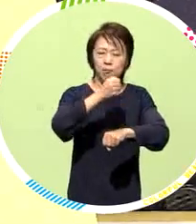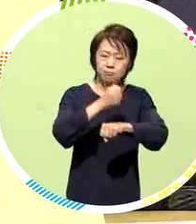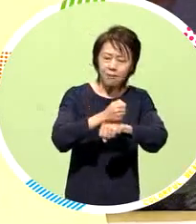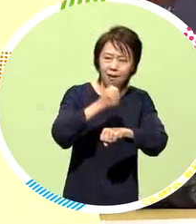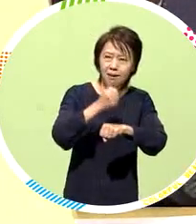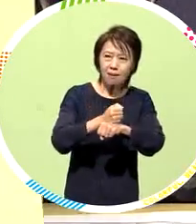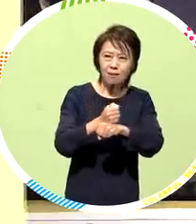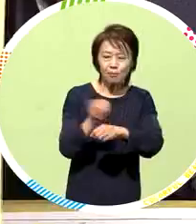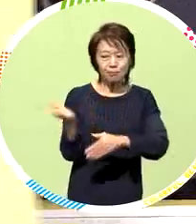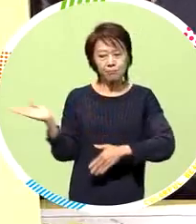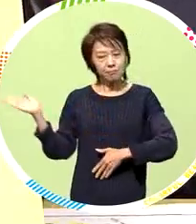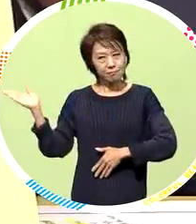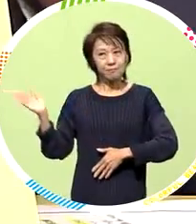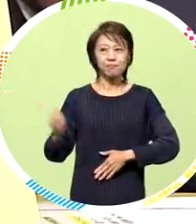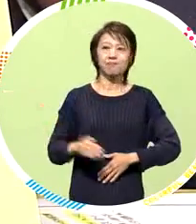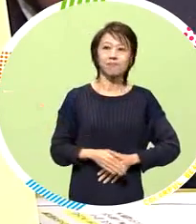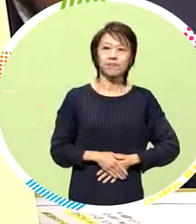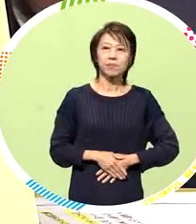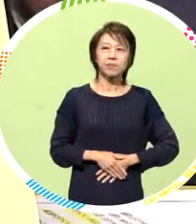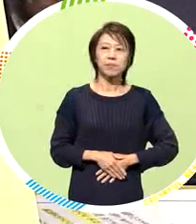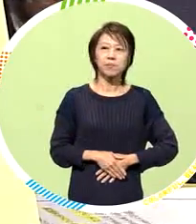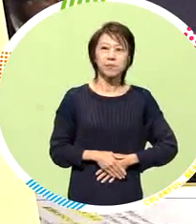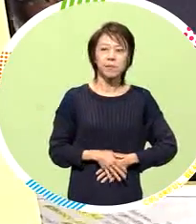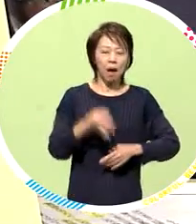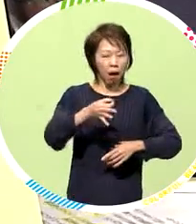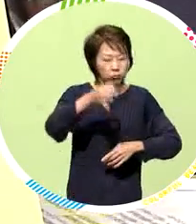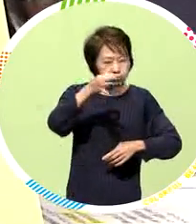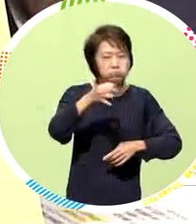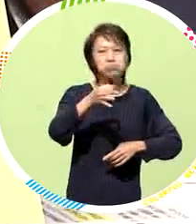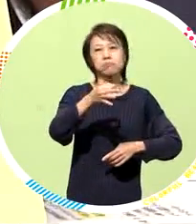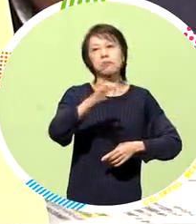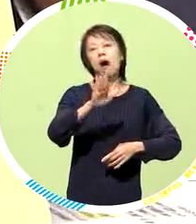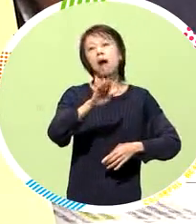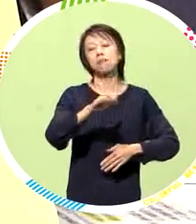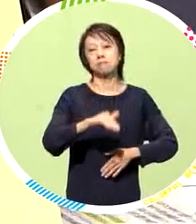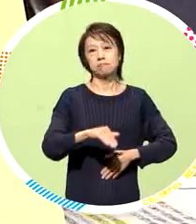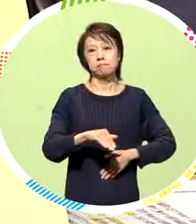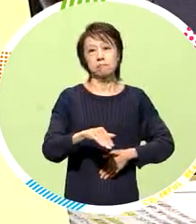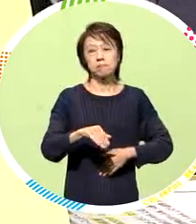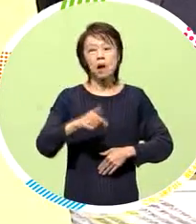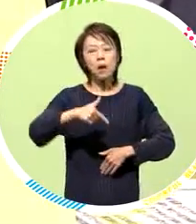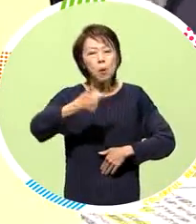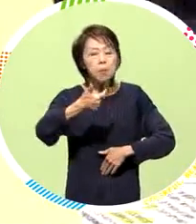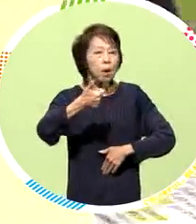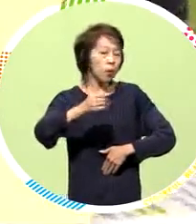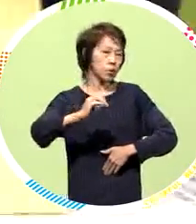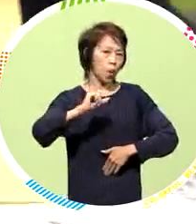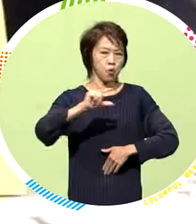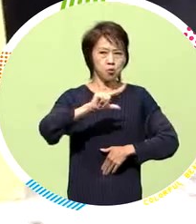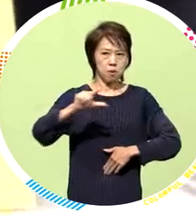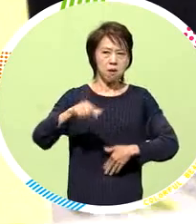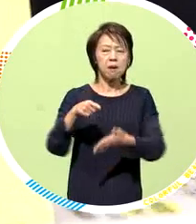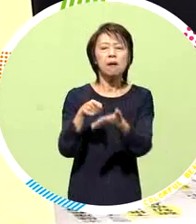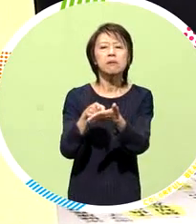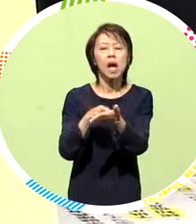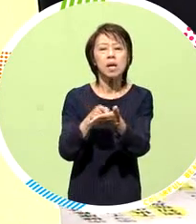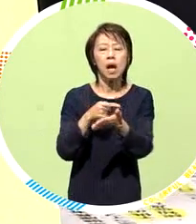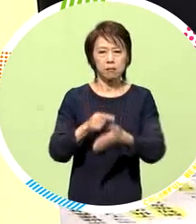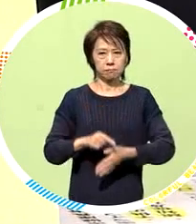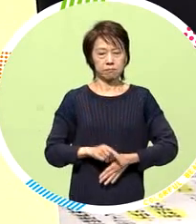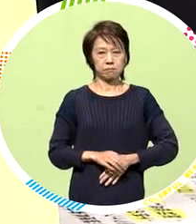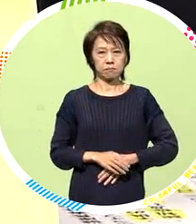ましょうかねねこれだけお金かかるんだけども650億円足りなかったんです